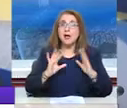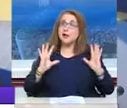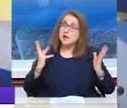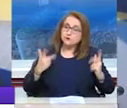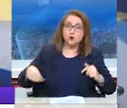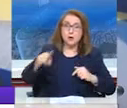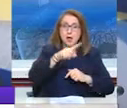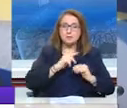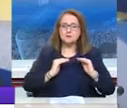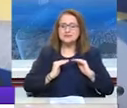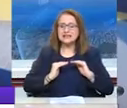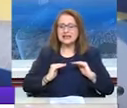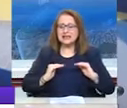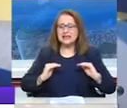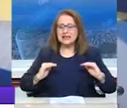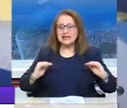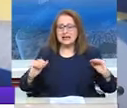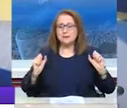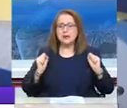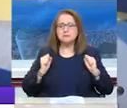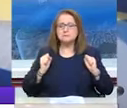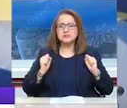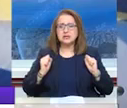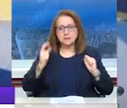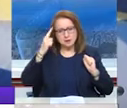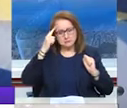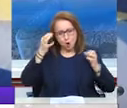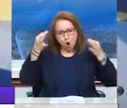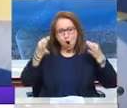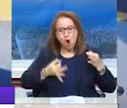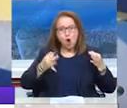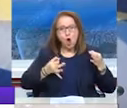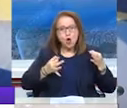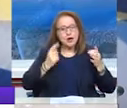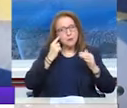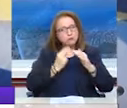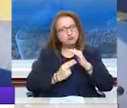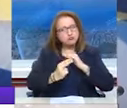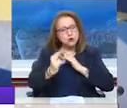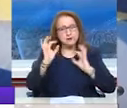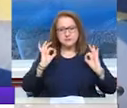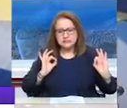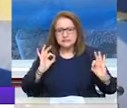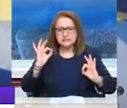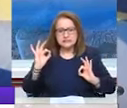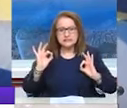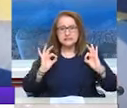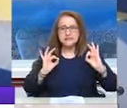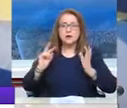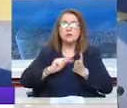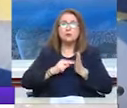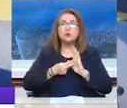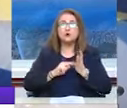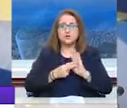υπευθυνότητα, διορατικότητα και ρεαλισμός. Η ζημιά στην οικονομία, βραχυπρόθεσμα, είναι